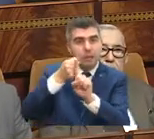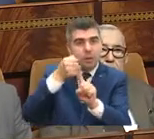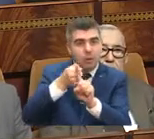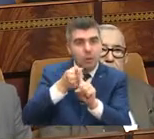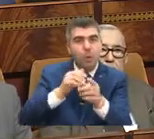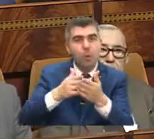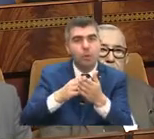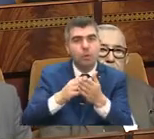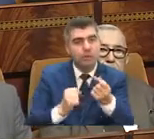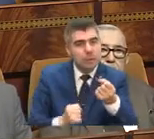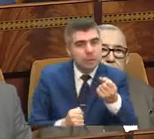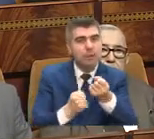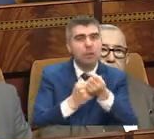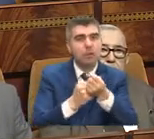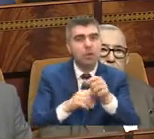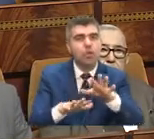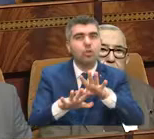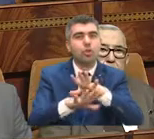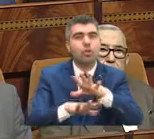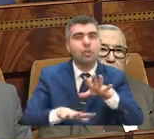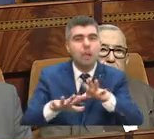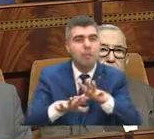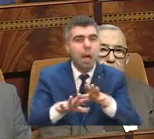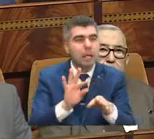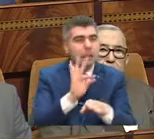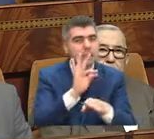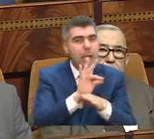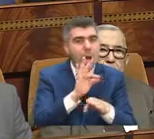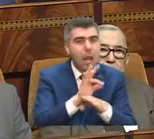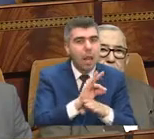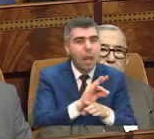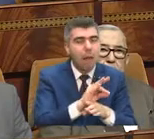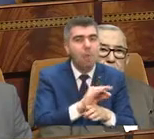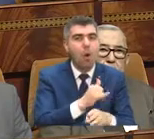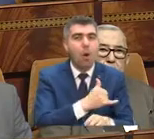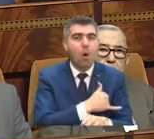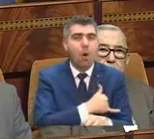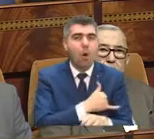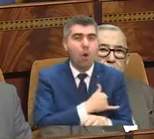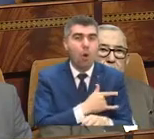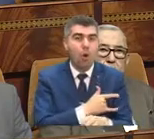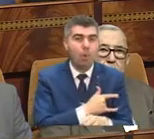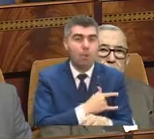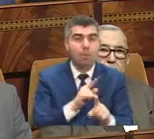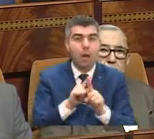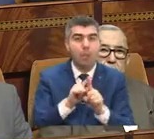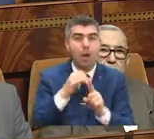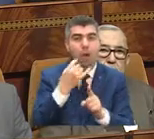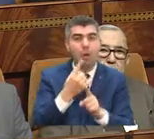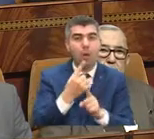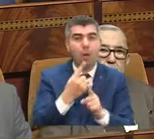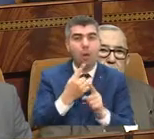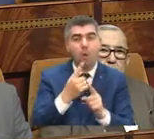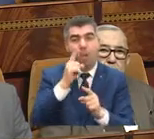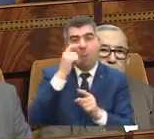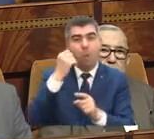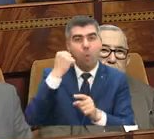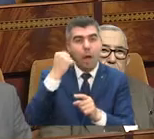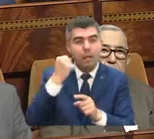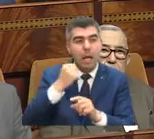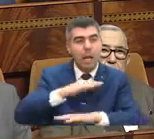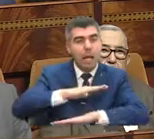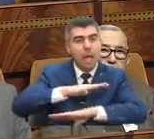التنشئة الاجتماعية، التنشئة على المواطنة، على المدرسة، على التربية، على الاحترام،